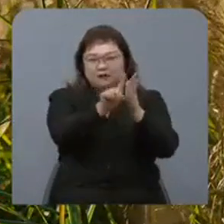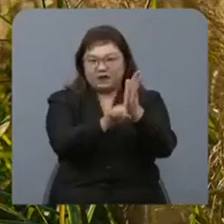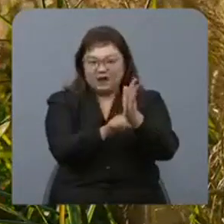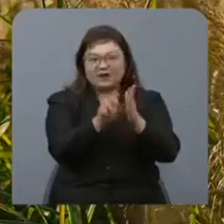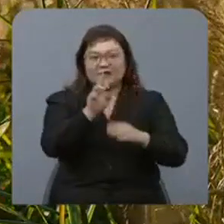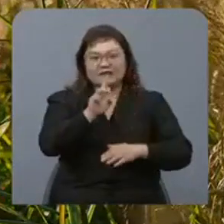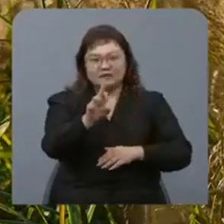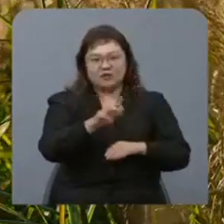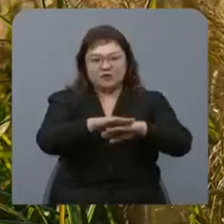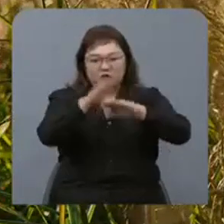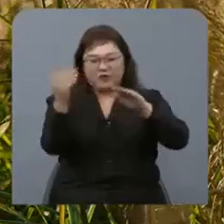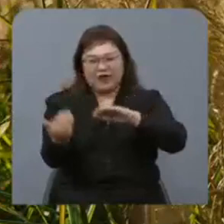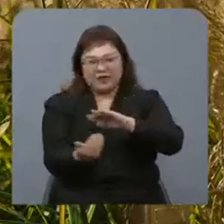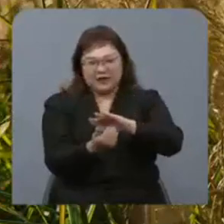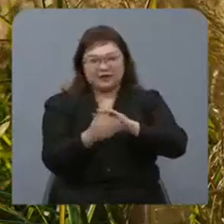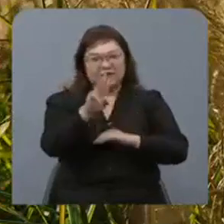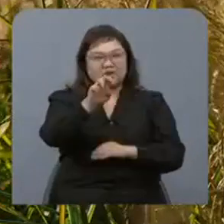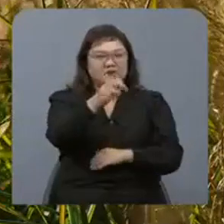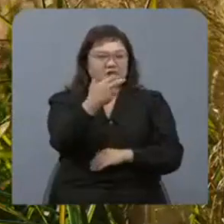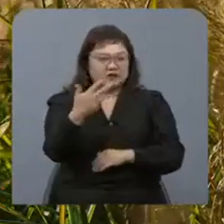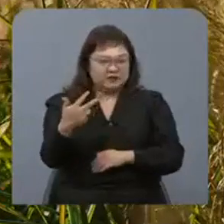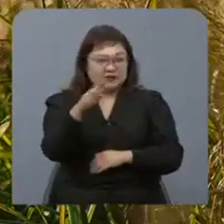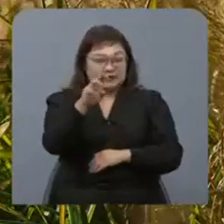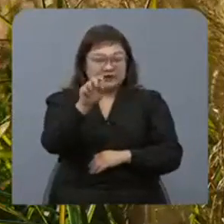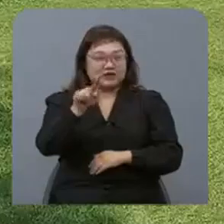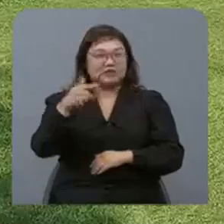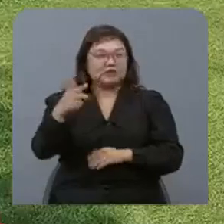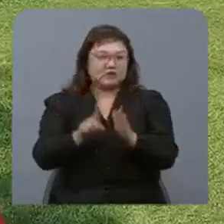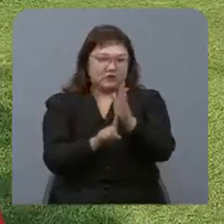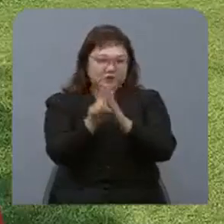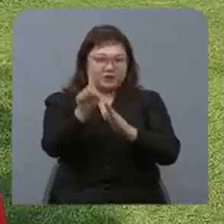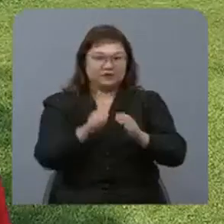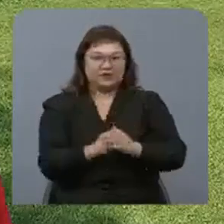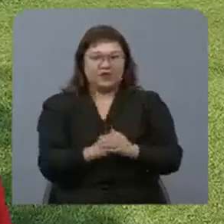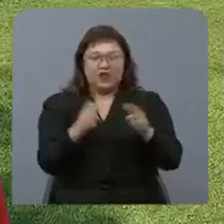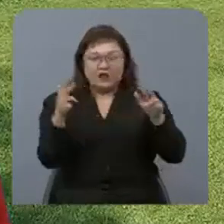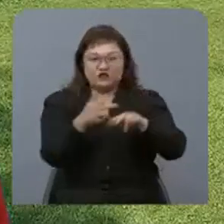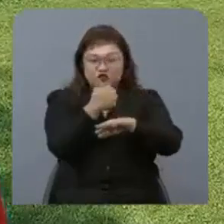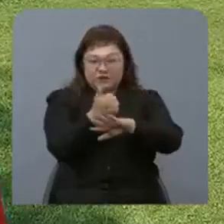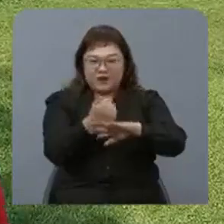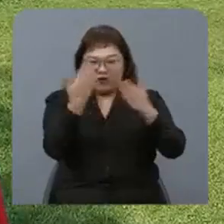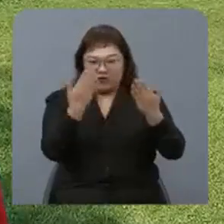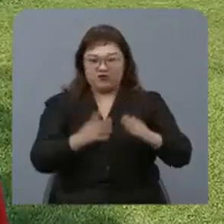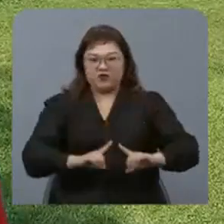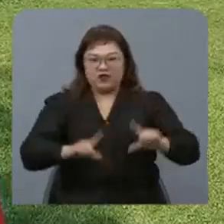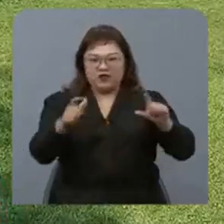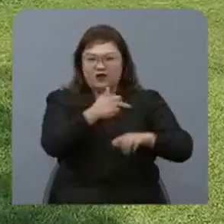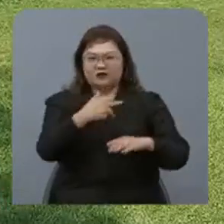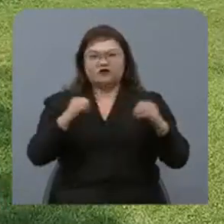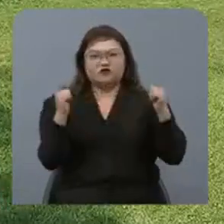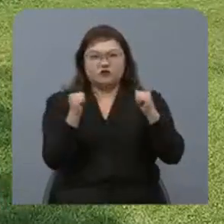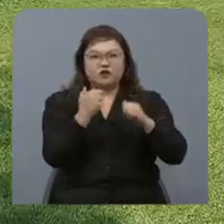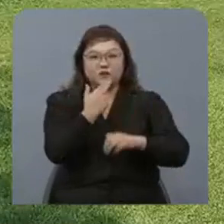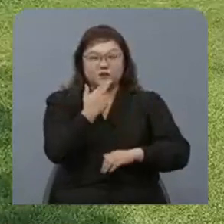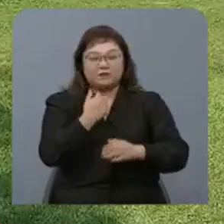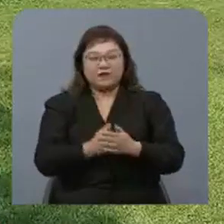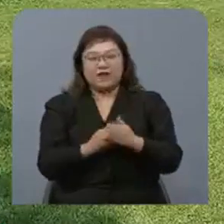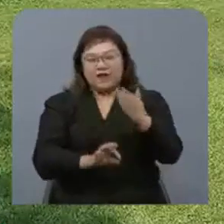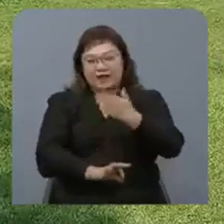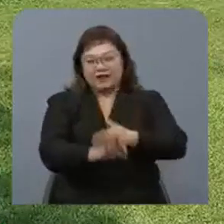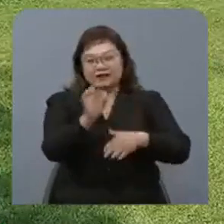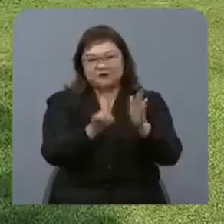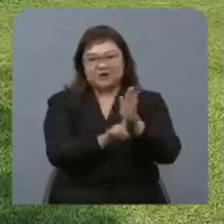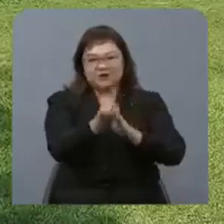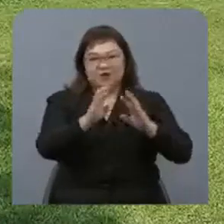12도 낮 기온은 22.7도까지 올랐습니다 주말과 휴일동안에도 큰 추위는 없겠고요 아침